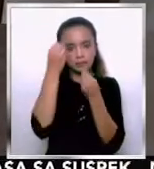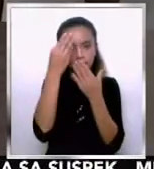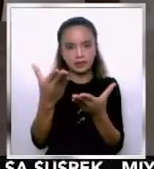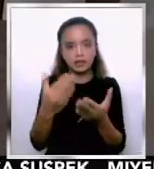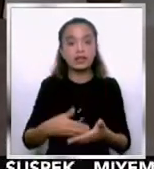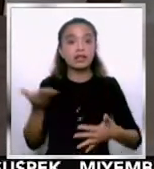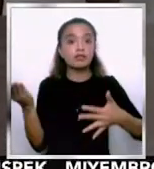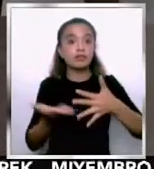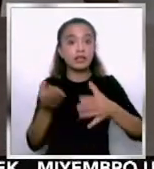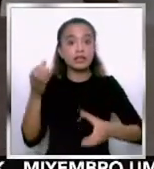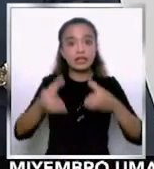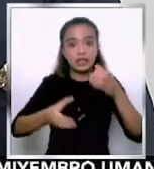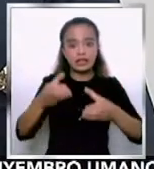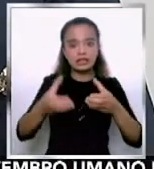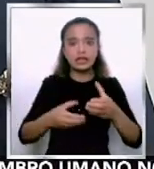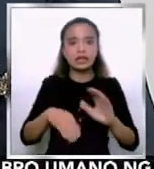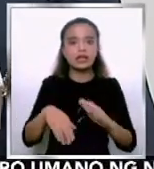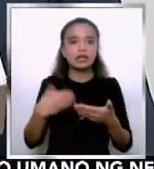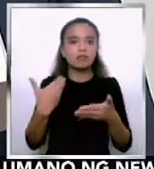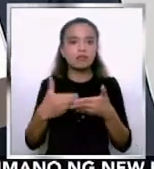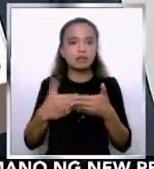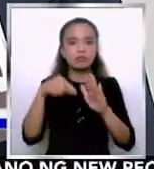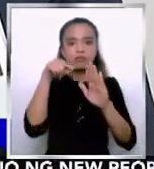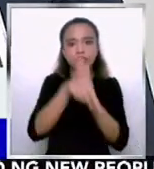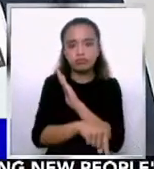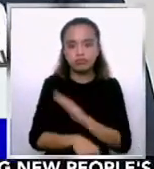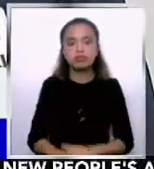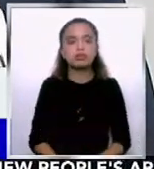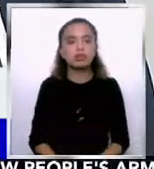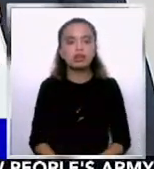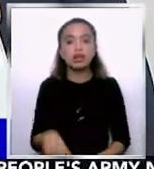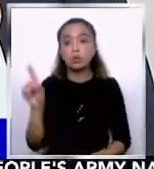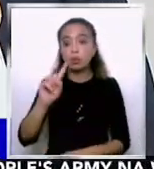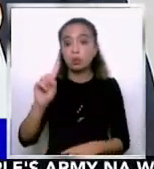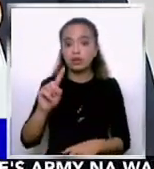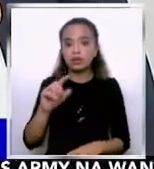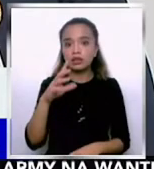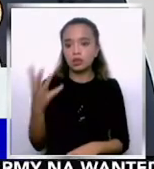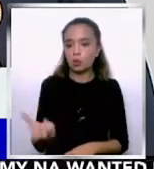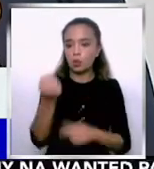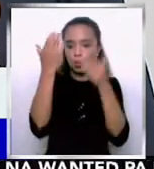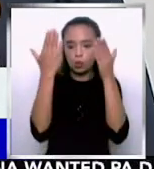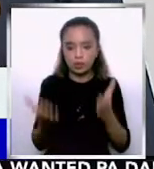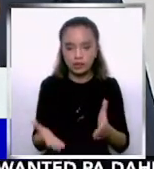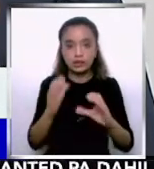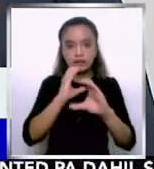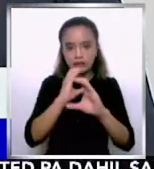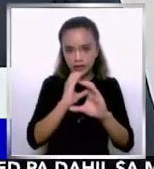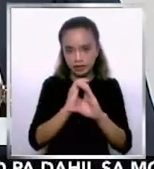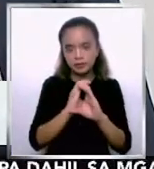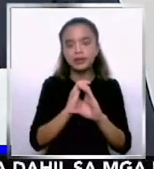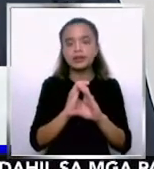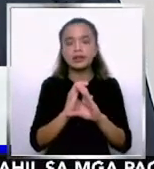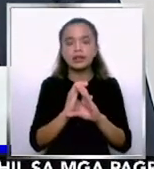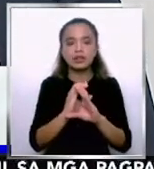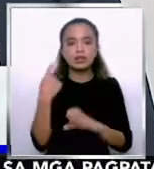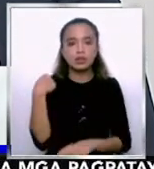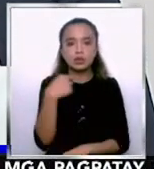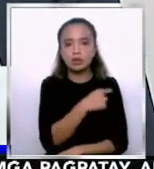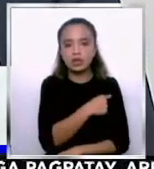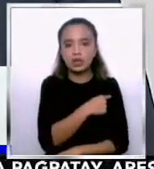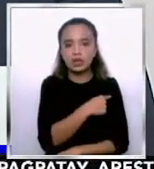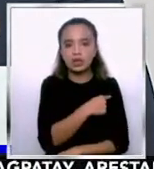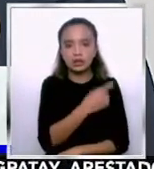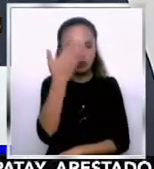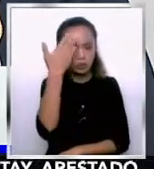ng Mandaluyong City Police. Ang na-establish lang po natin is yung owner of the car that was involved. So we were not able to identify kung sino po